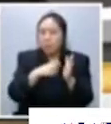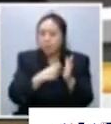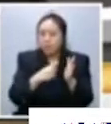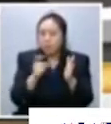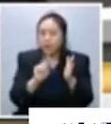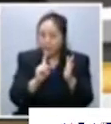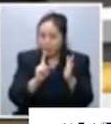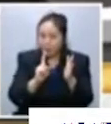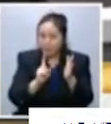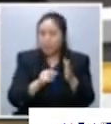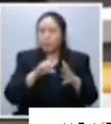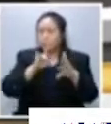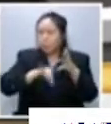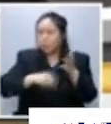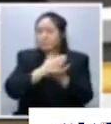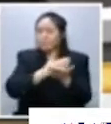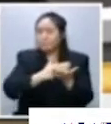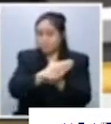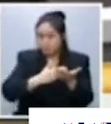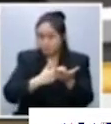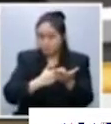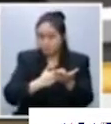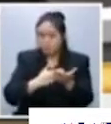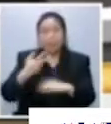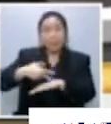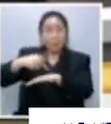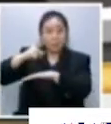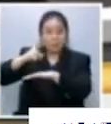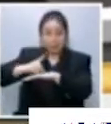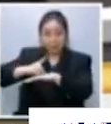องหนึ่งสุดท้ายครับก่อนที่ท่านประธานจะ